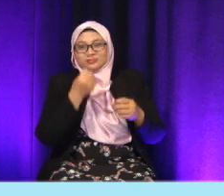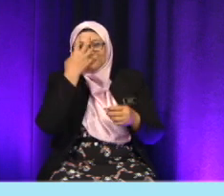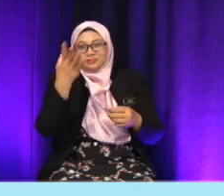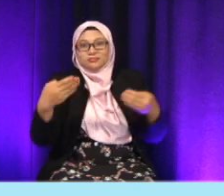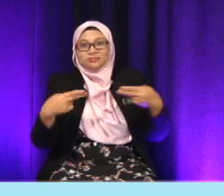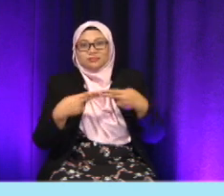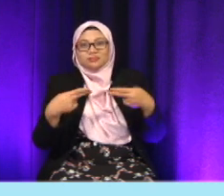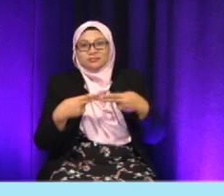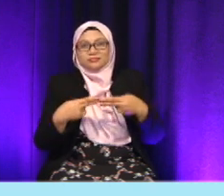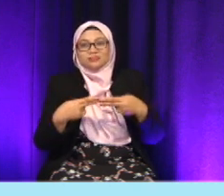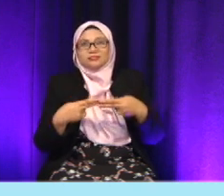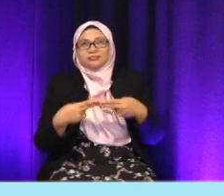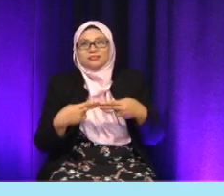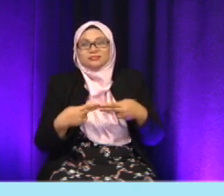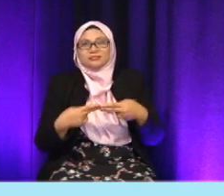atau